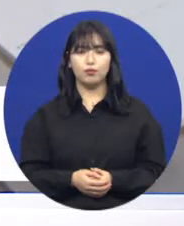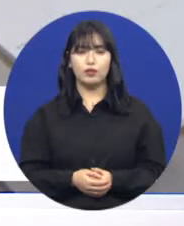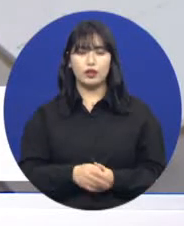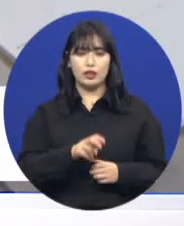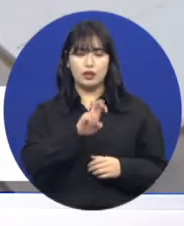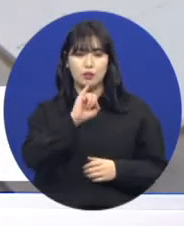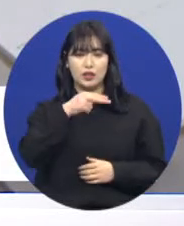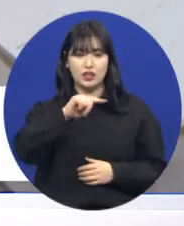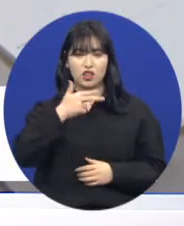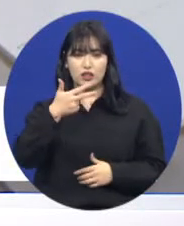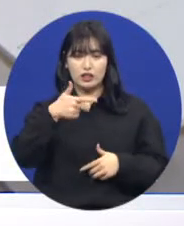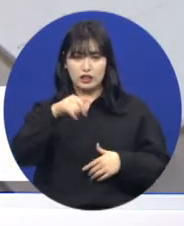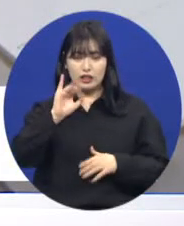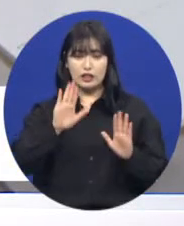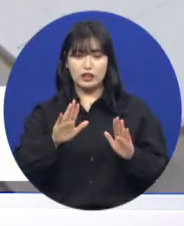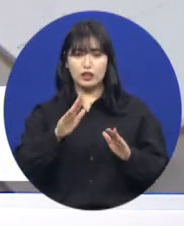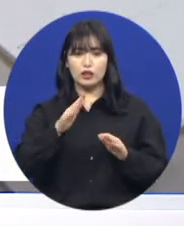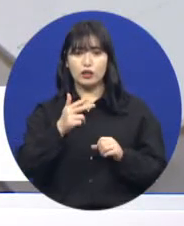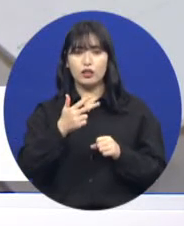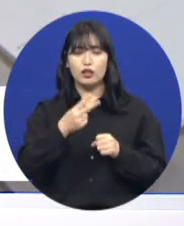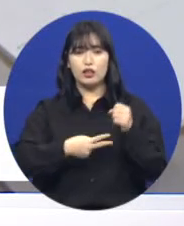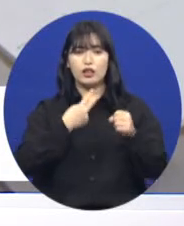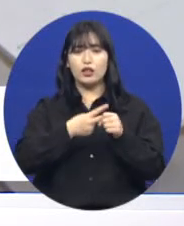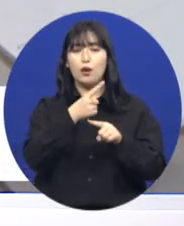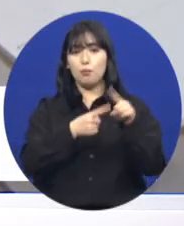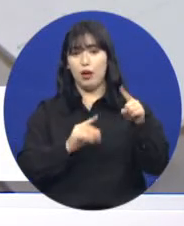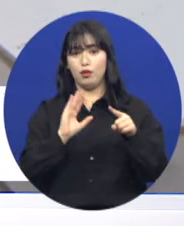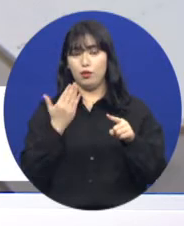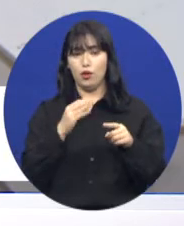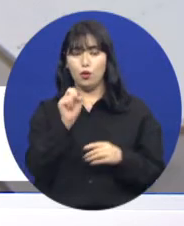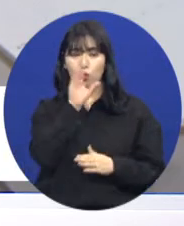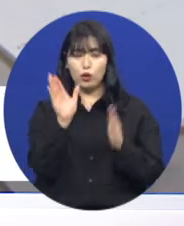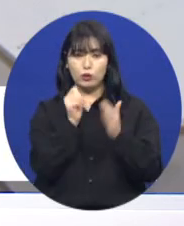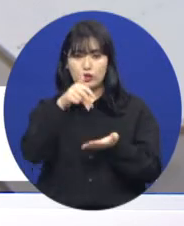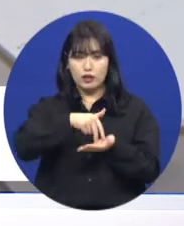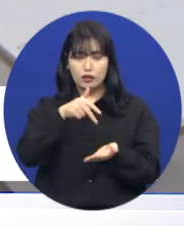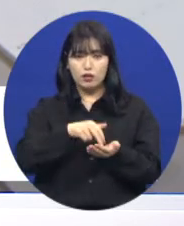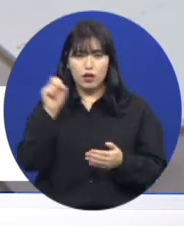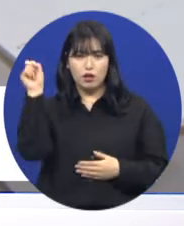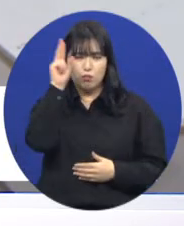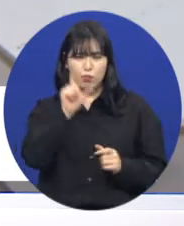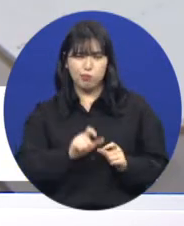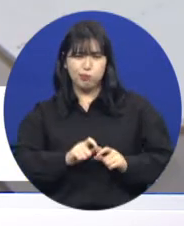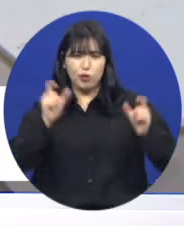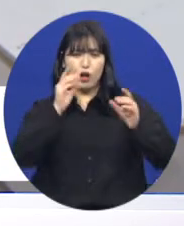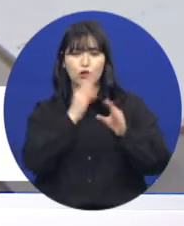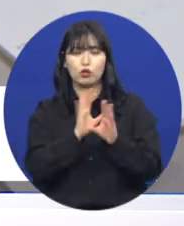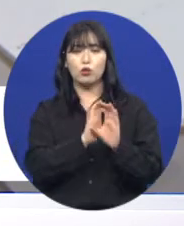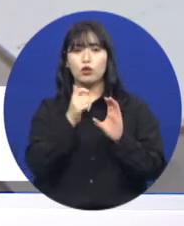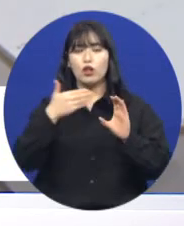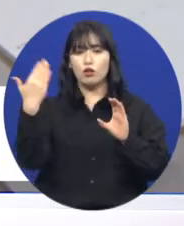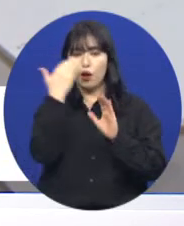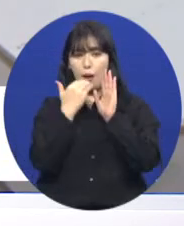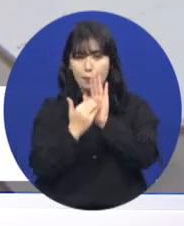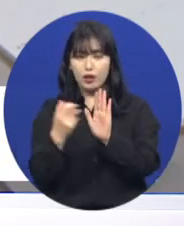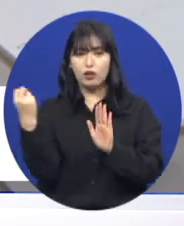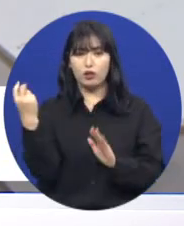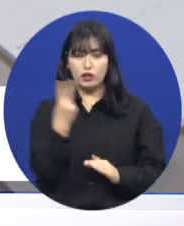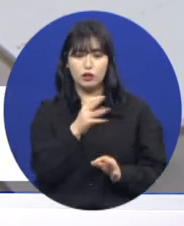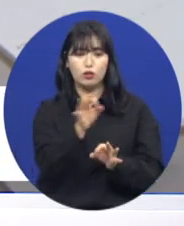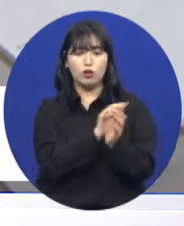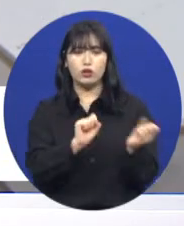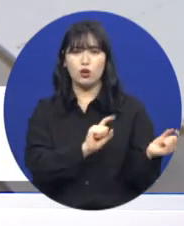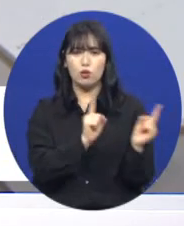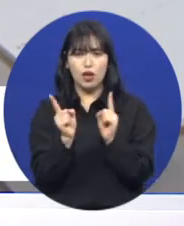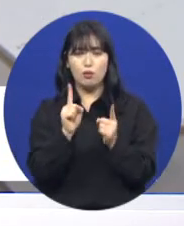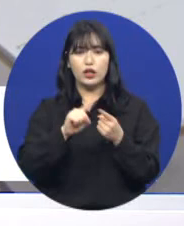민선 7기도 이제 2년 반을 넘겼습니다. 원희룡 지사는 최근 급속도로 확산되고 있는 코로나19 방역과 경제